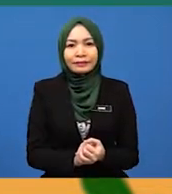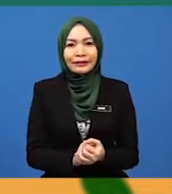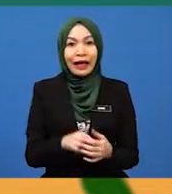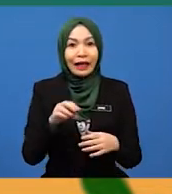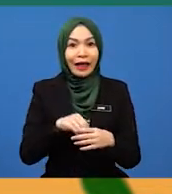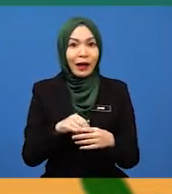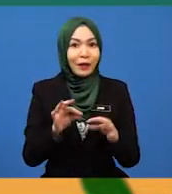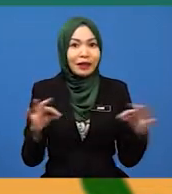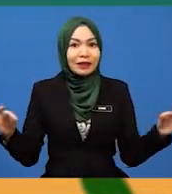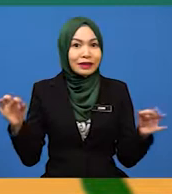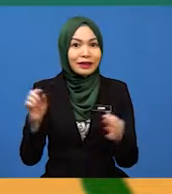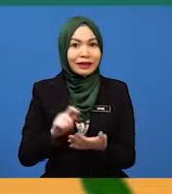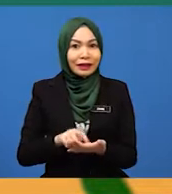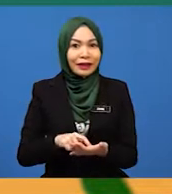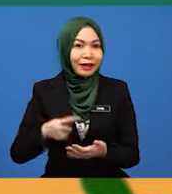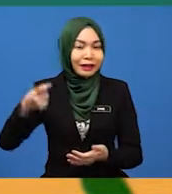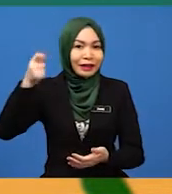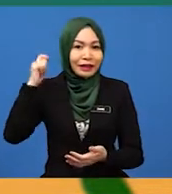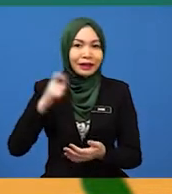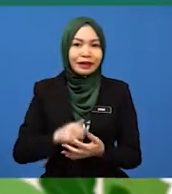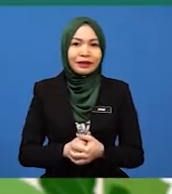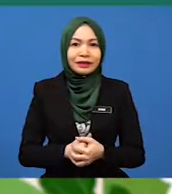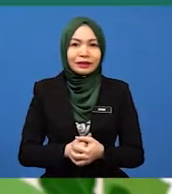dengan kura-kura sebentar tadi?